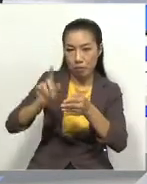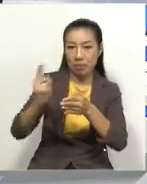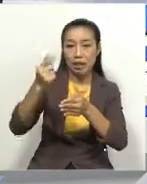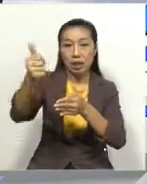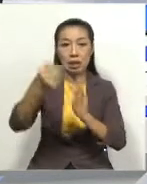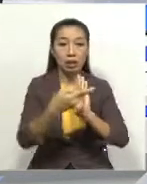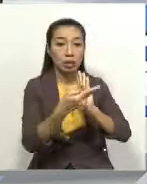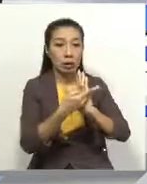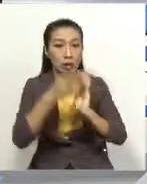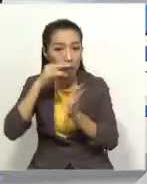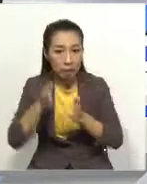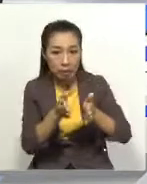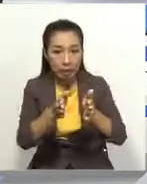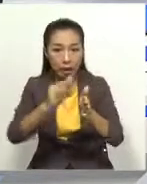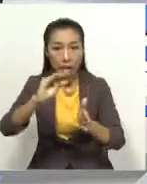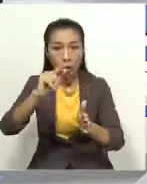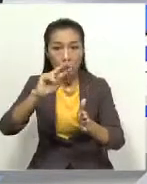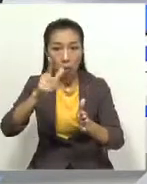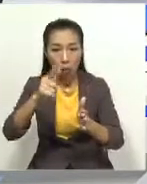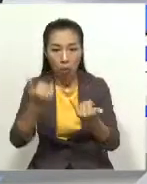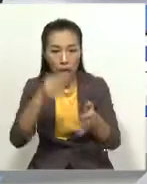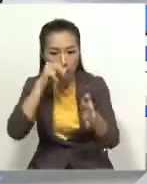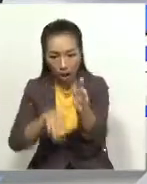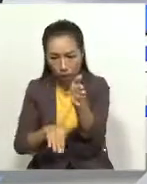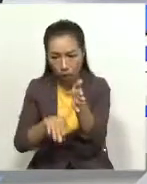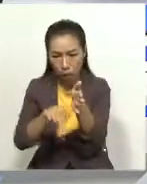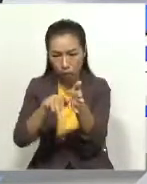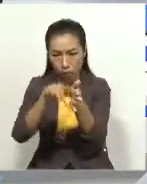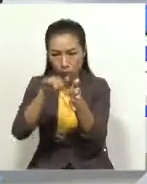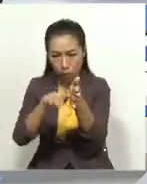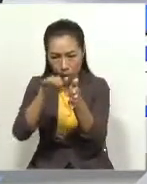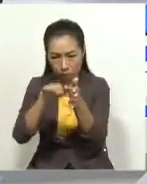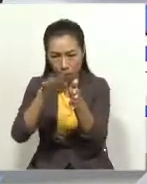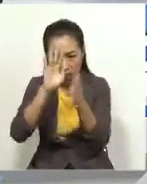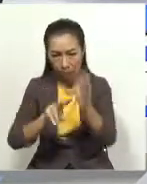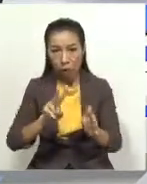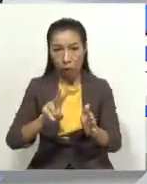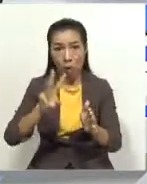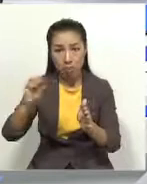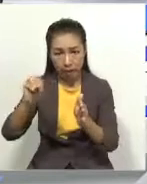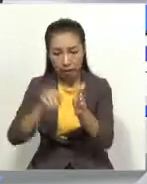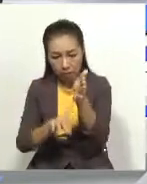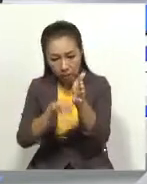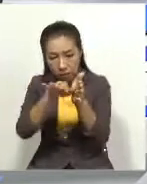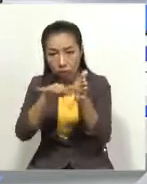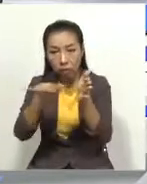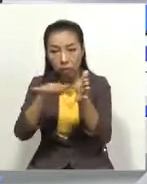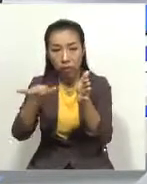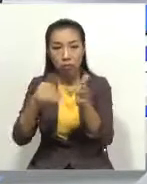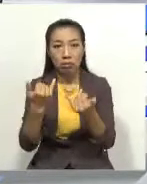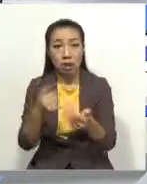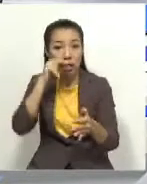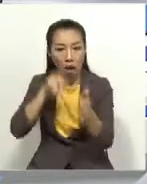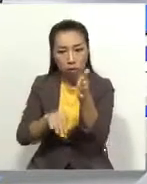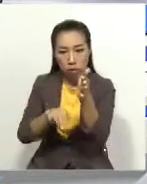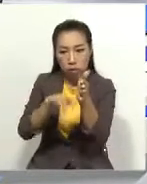โขงที่จังหวัดหนองคายวันนี้ยังเพิ่มสูงขึ้นนะวันนี้เพิ่มสูงขึ้นมาเนี่ยเกือบ2เมตร นะ คะใช่ค่ะเพราะฉะนั้นน้ำสู